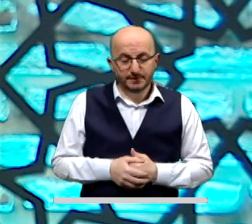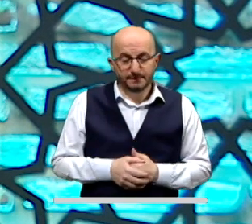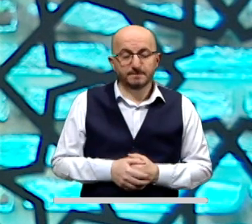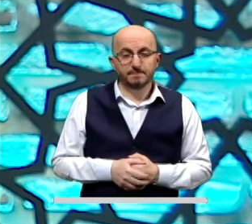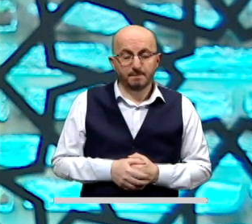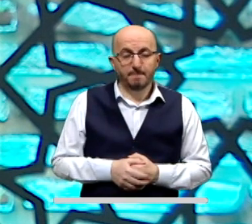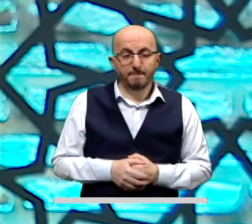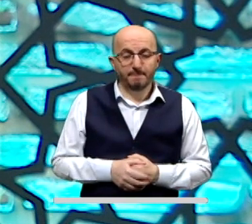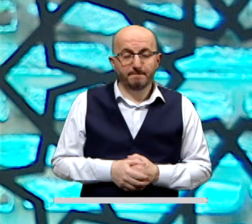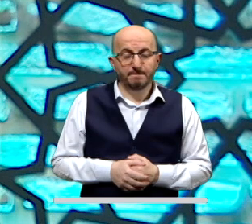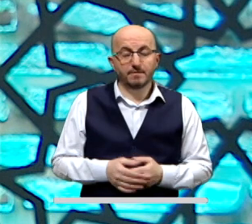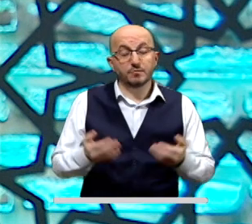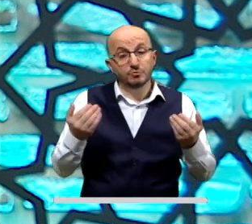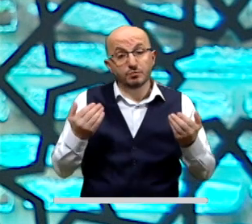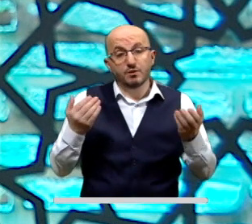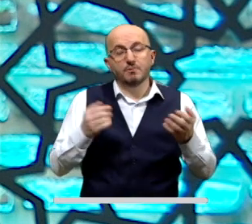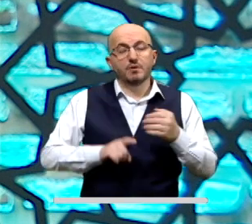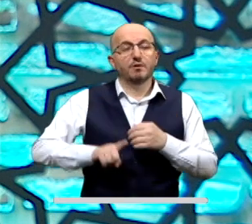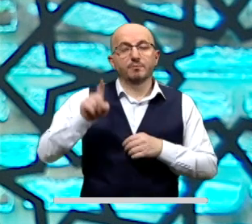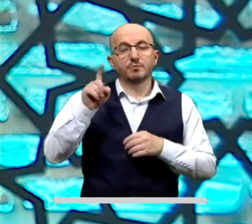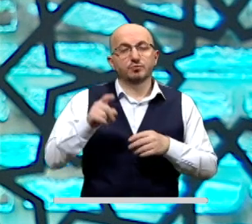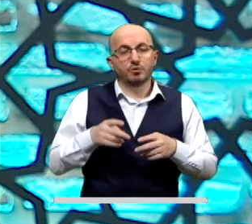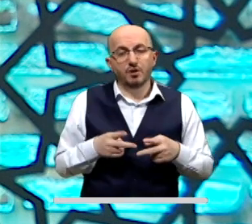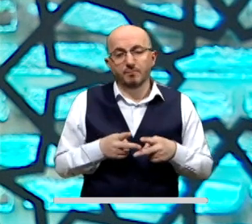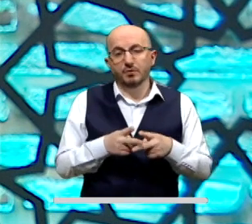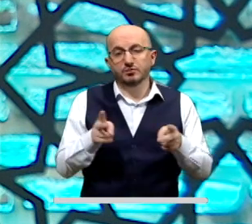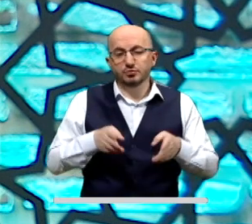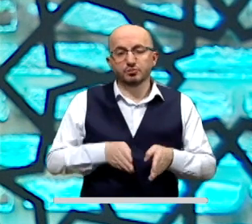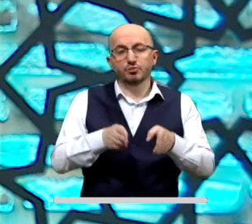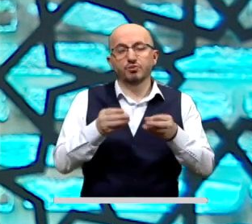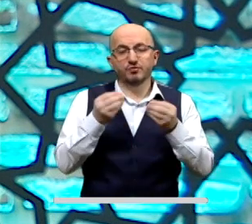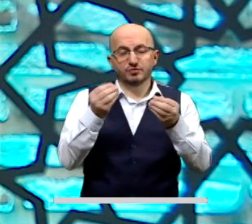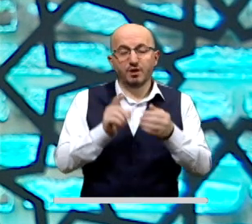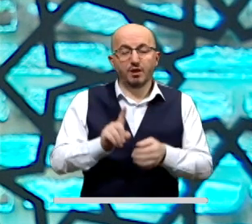Peki biz dua edelim Rabbimiz ona bir çıkış yolu versin